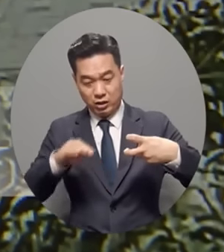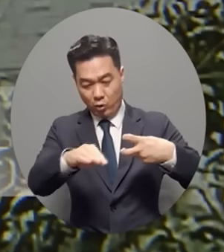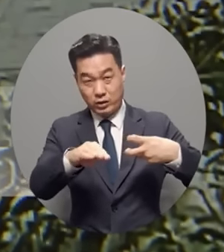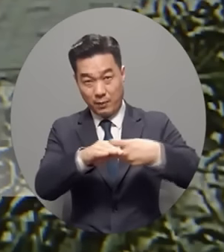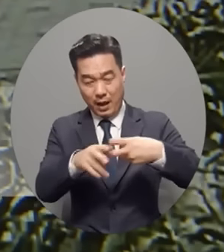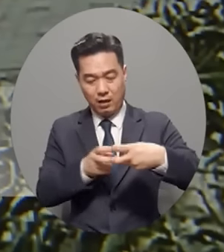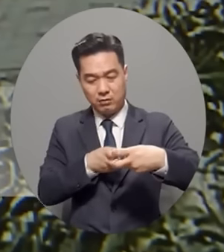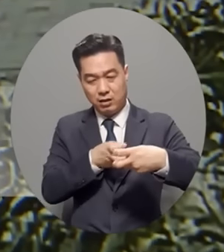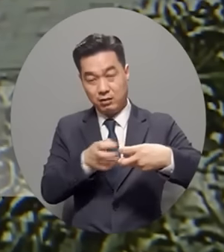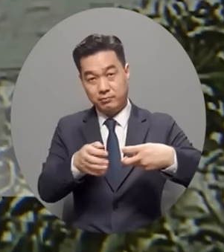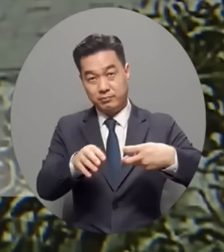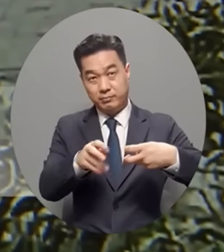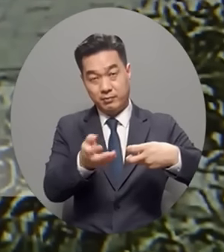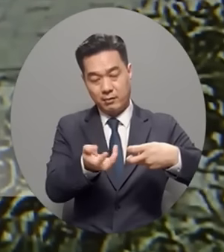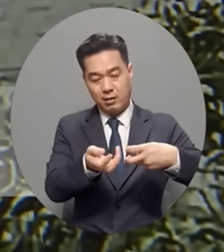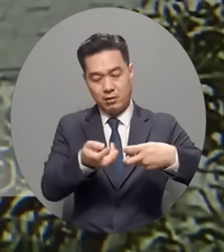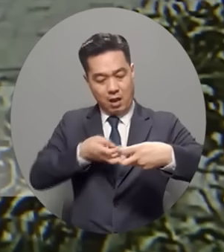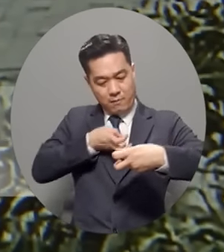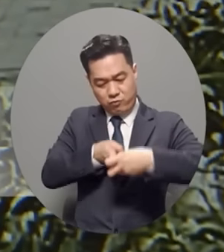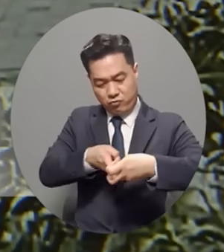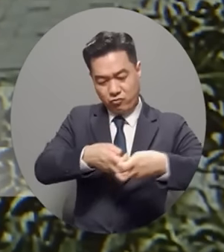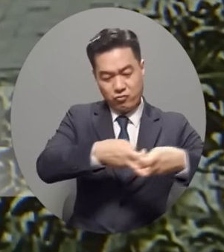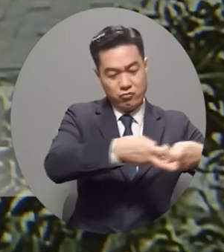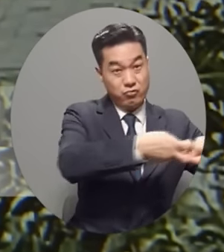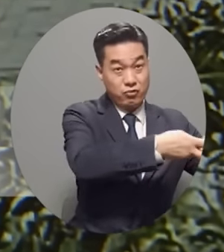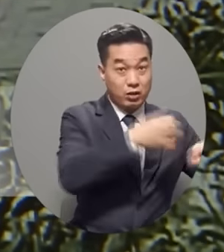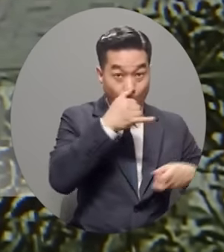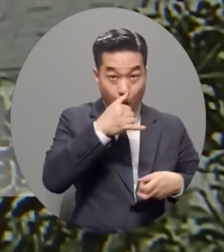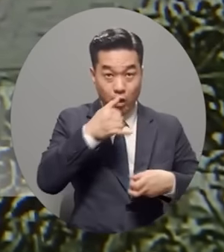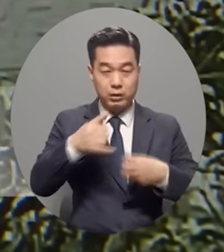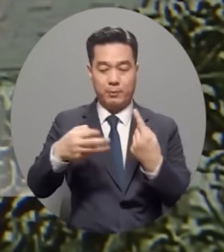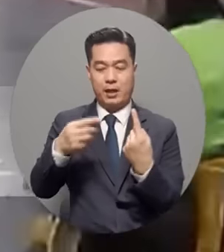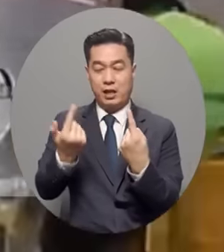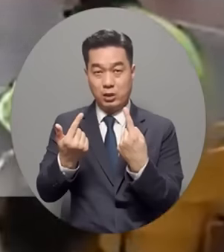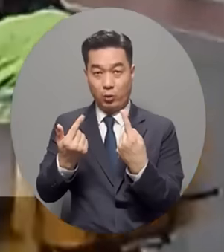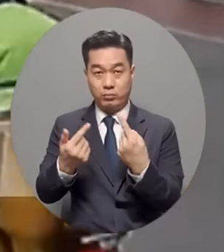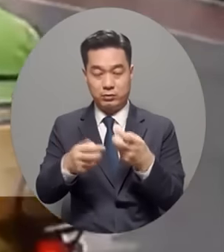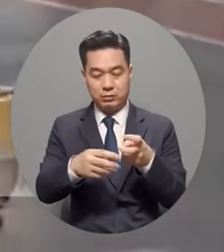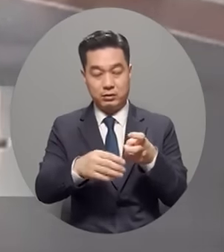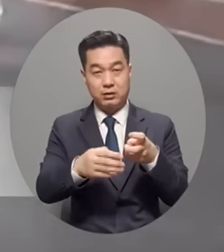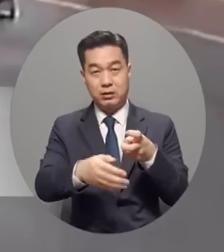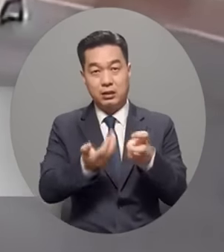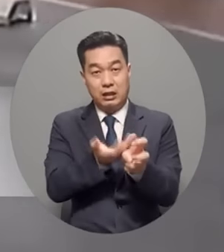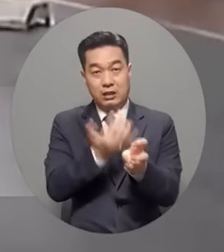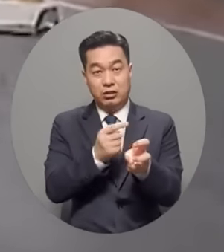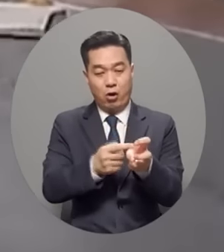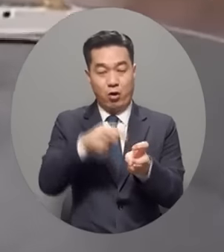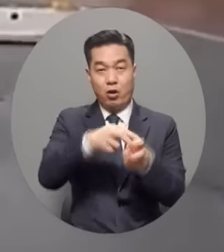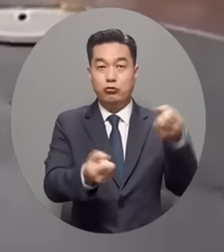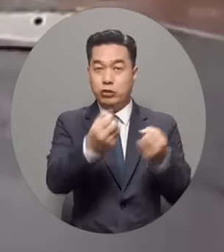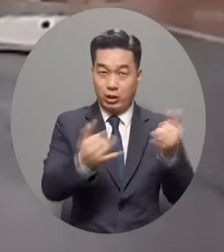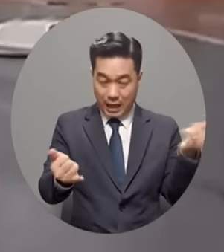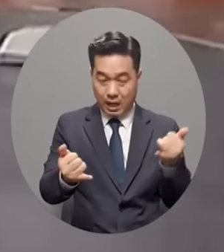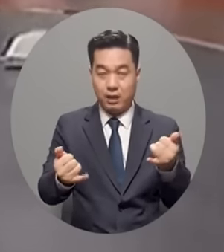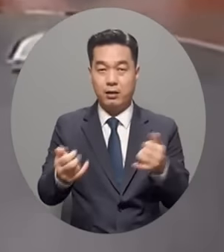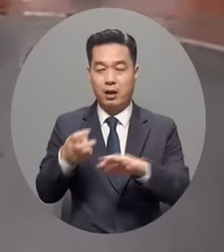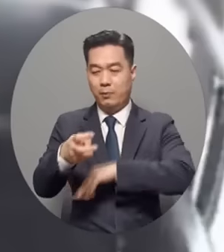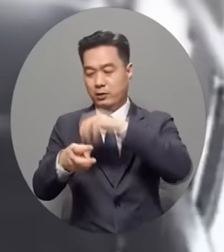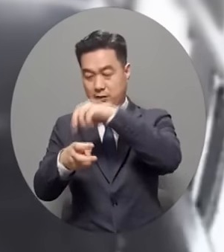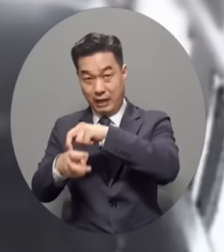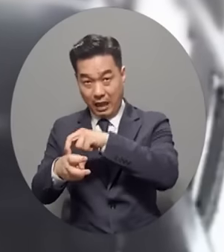뒤 멈춰섰습니다이 사고로 1톤트럭 운전자와 동승자가 크게 다쳤고 버스 모두 명이